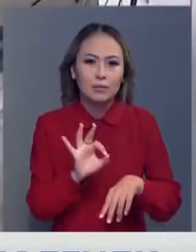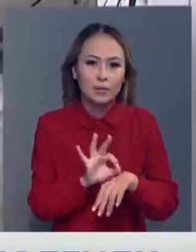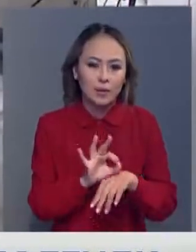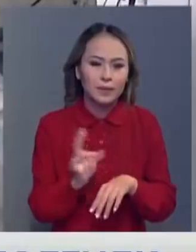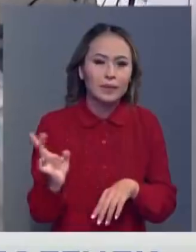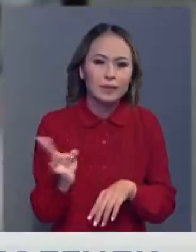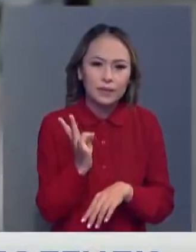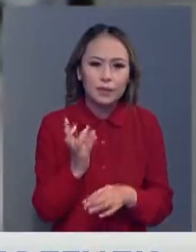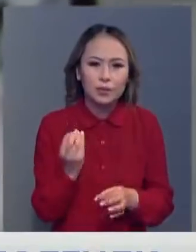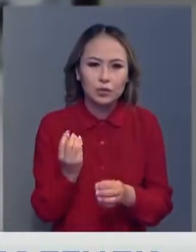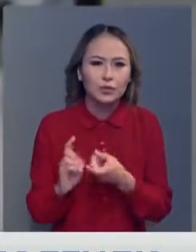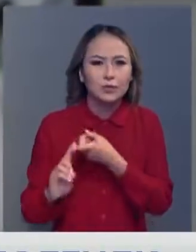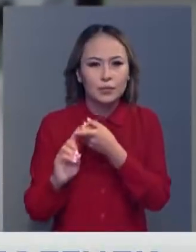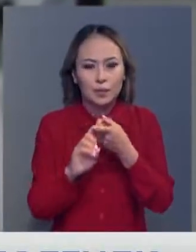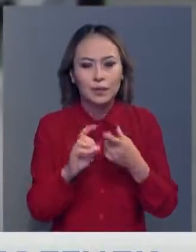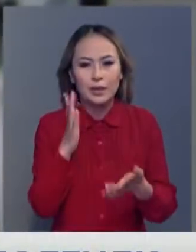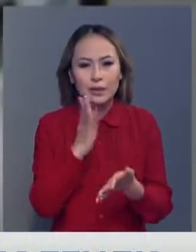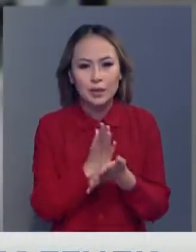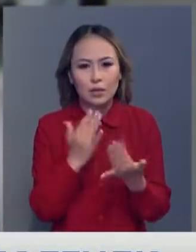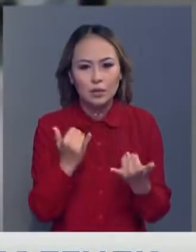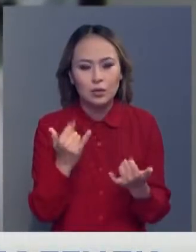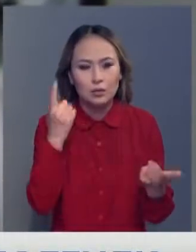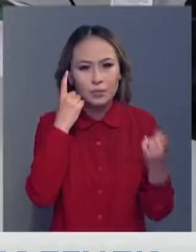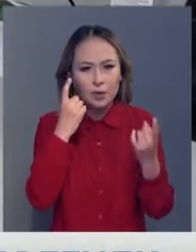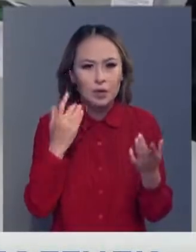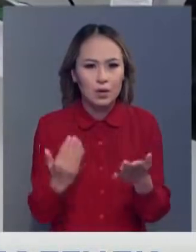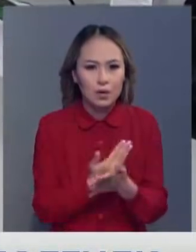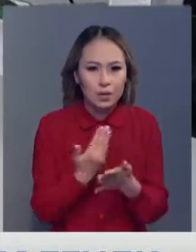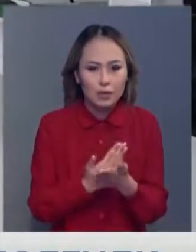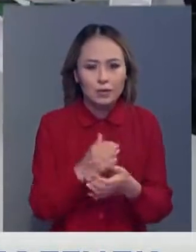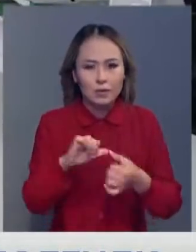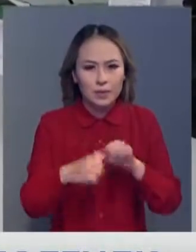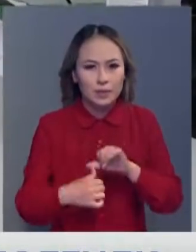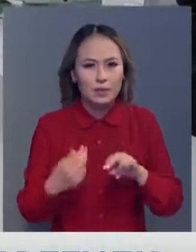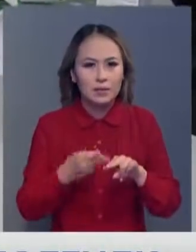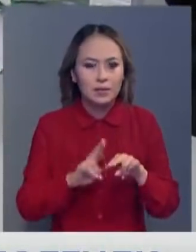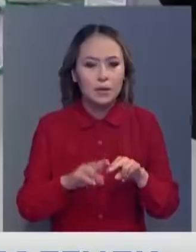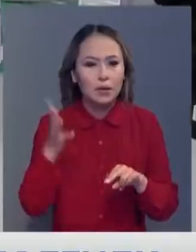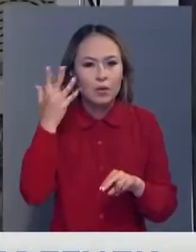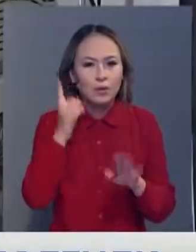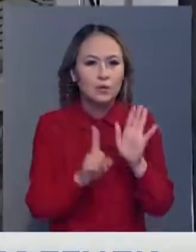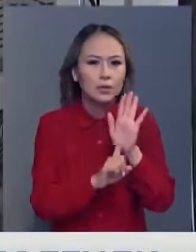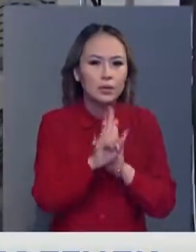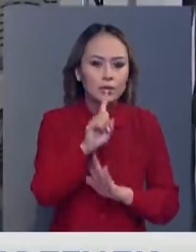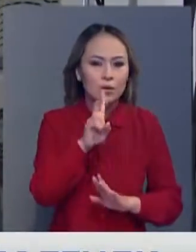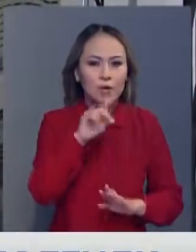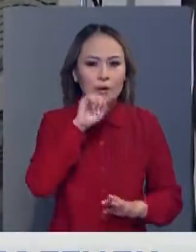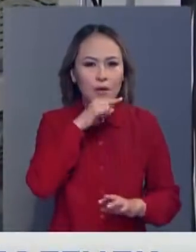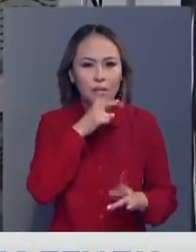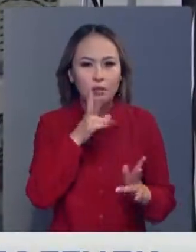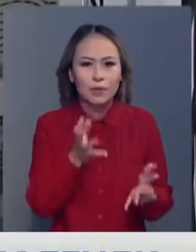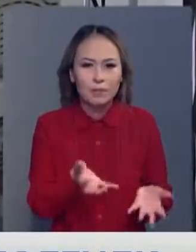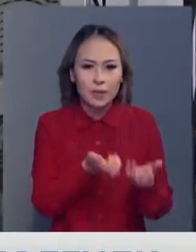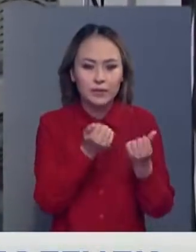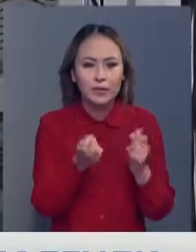жүргіндерге құрық салып жатыр. Бұқыра шетінен бүкт сөйде. Безбеннің екі басы тенгселе бастад бірі экономиканы құтқару